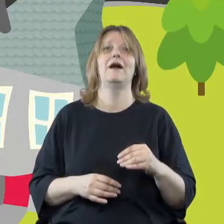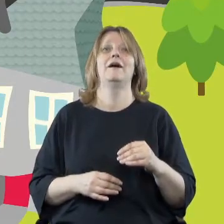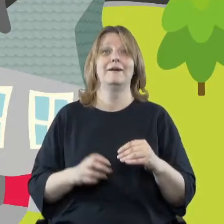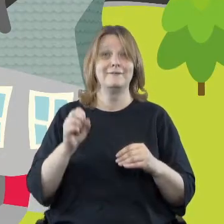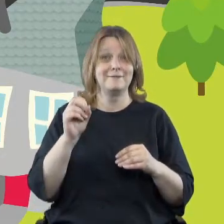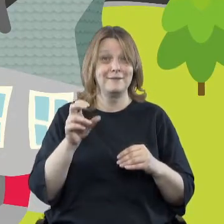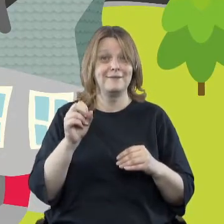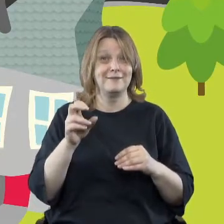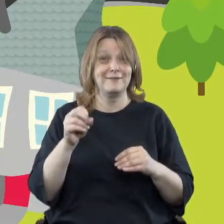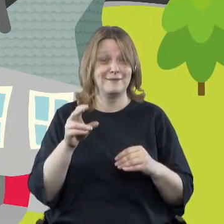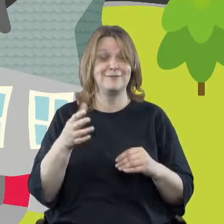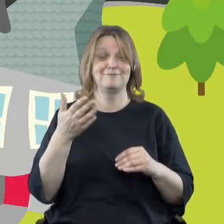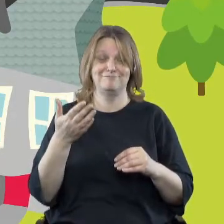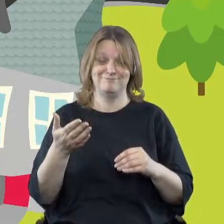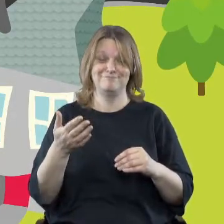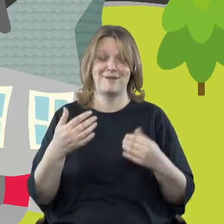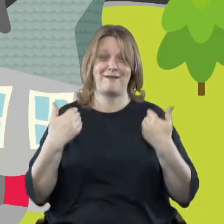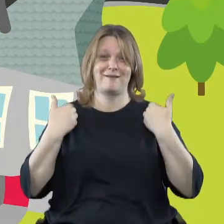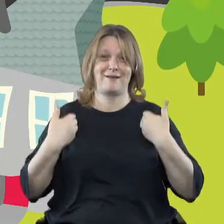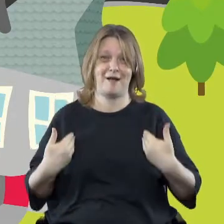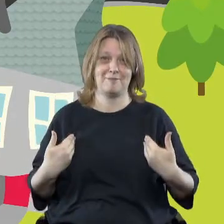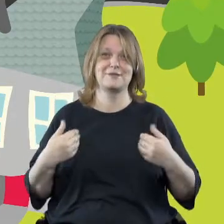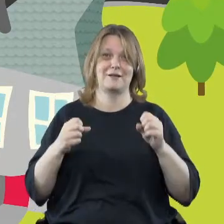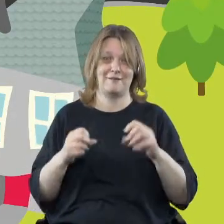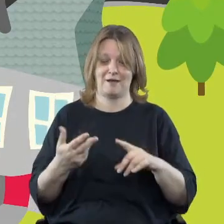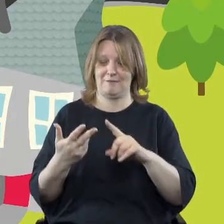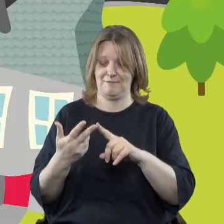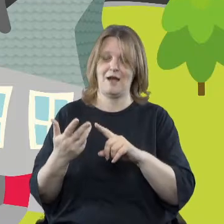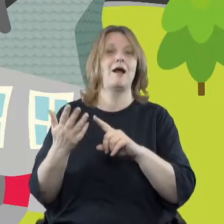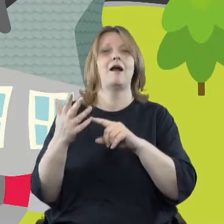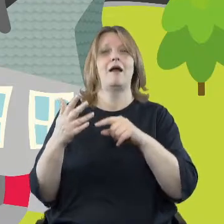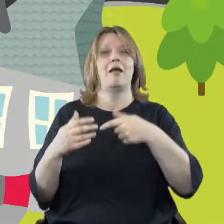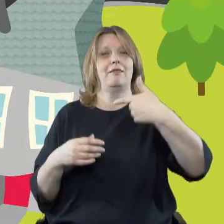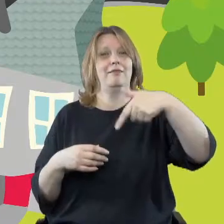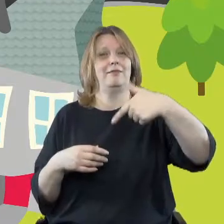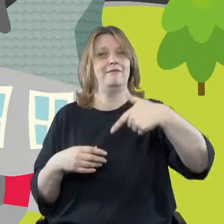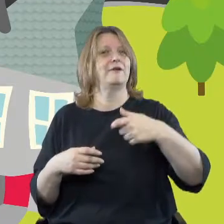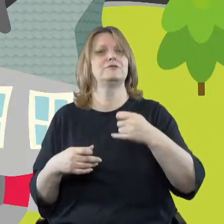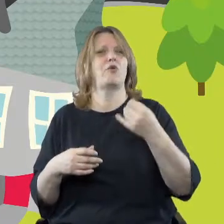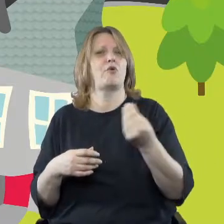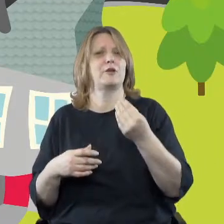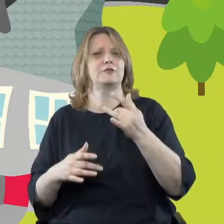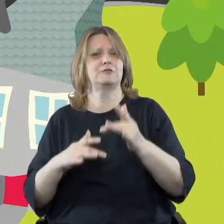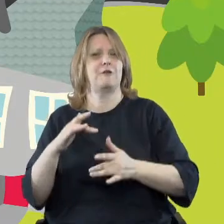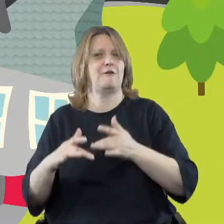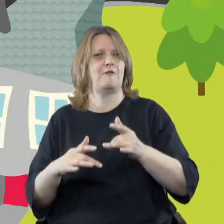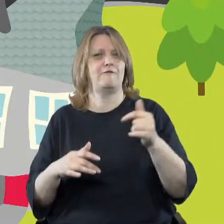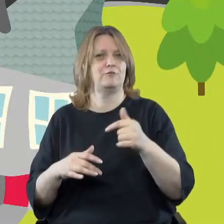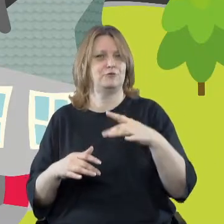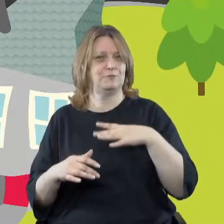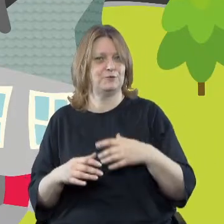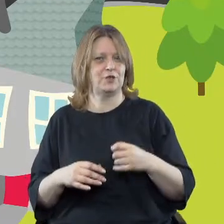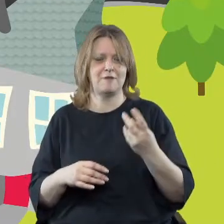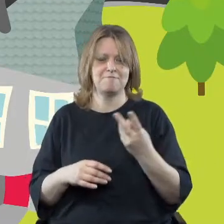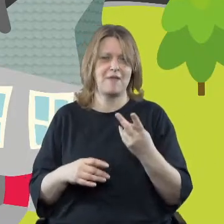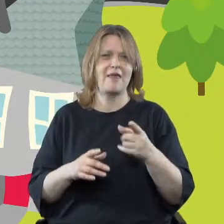Kamizelka też tak się jest, przyda, kamizelka też się przyda. No i zostały nam dwie rzeczy, w które powinien być wyposażony rower. Dodam, że to są dwie praktycznie te same